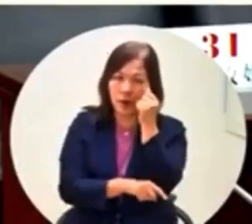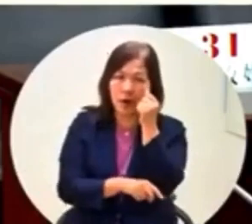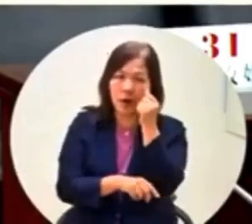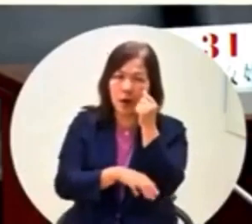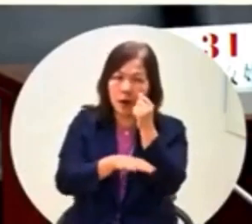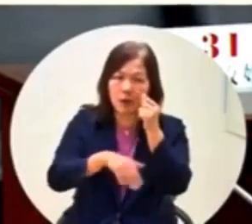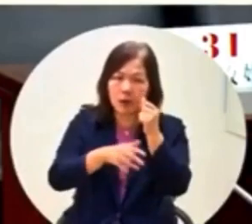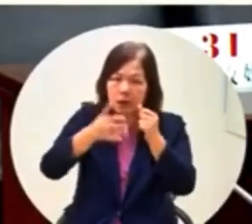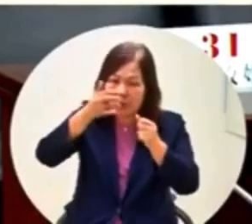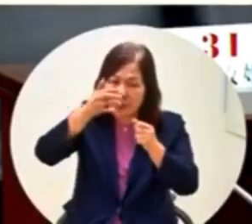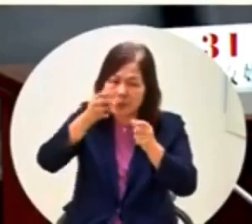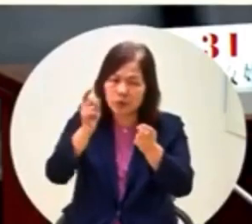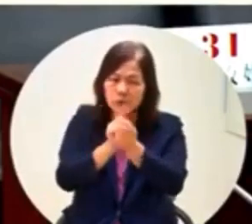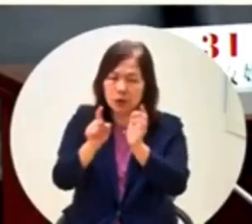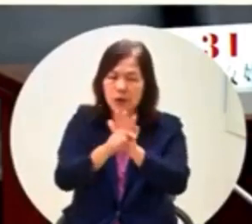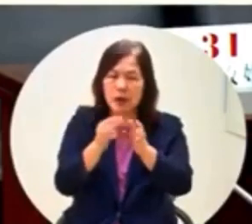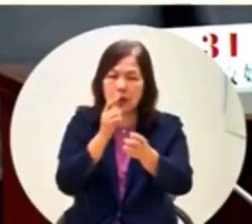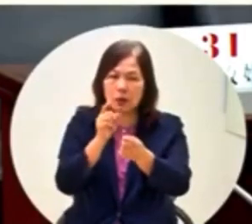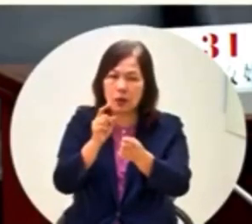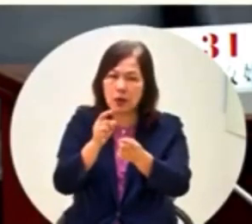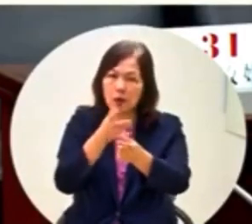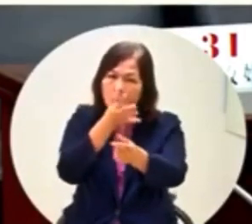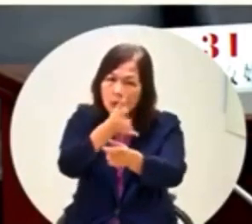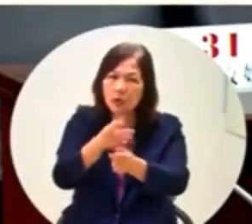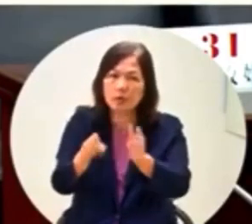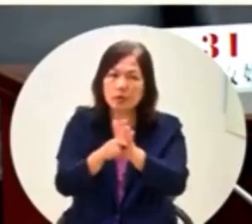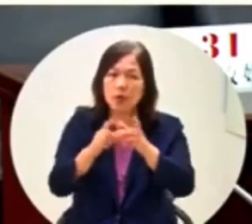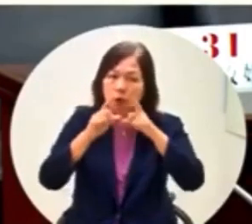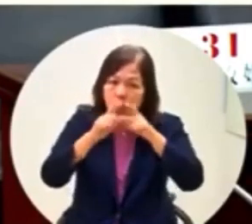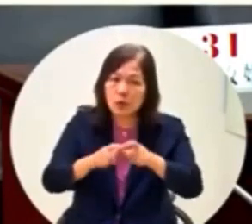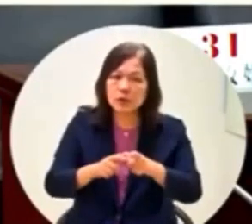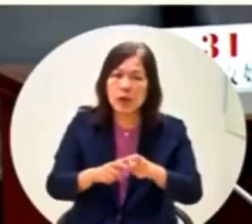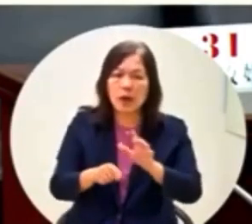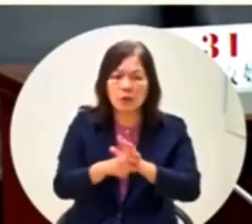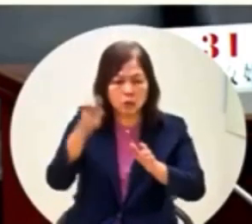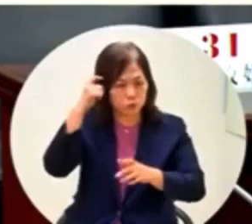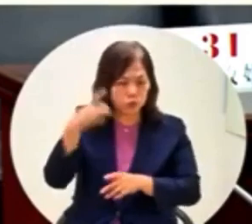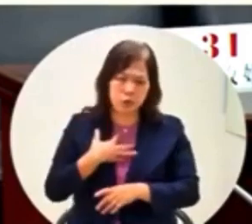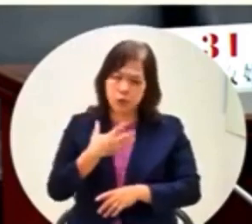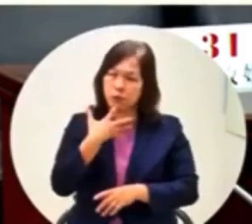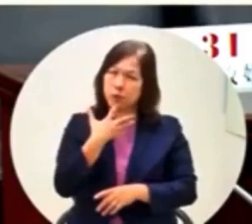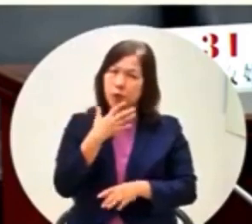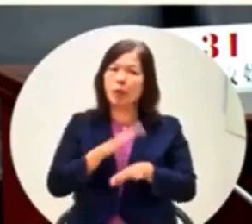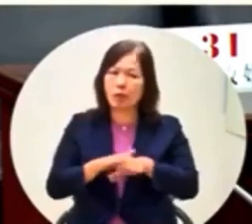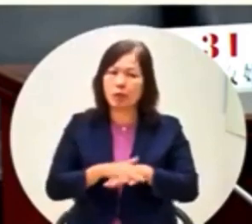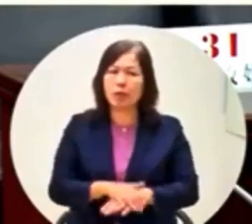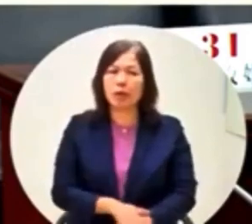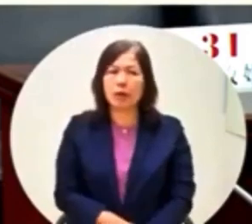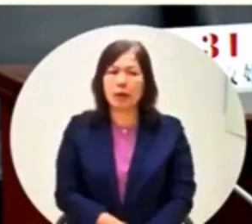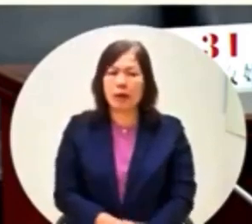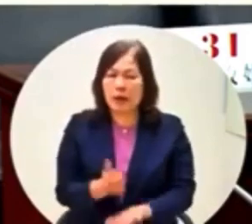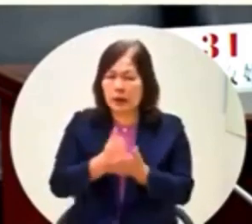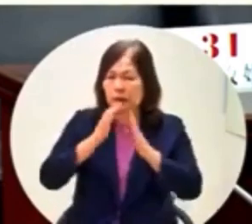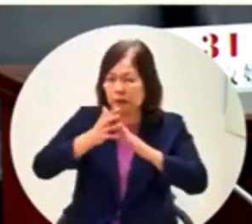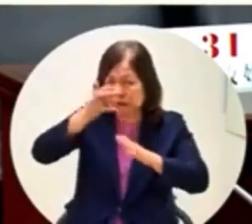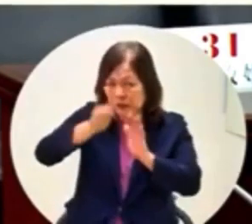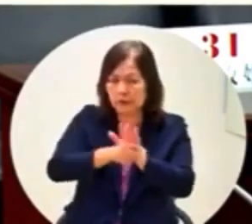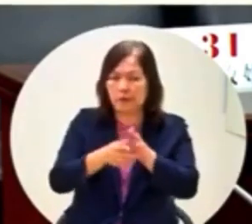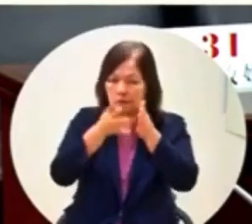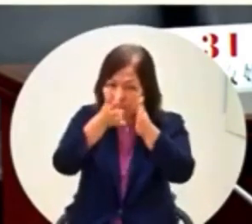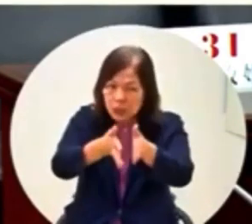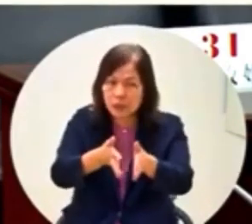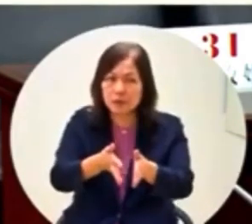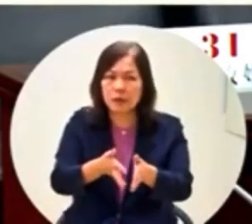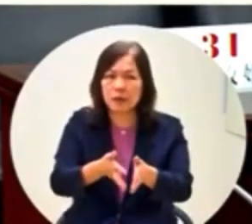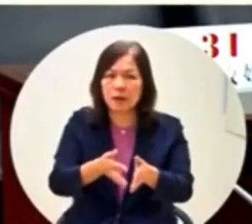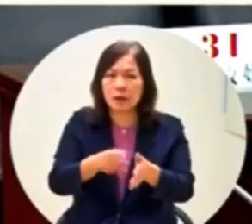长对庄瑞雄立委的一个答复，那也是很纳闷，是不是我们请韩市长也针对我们